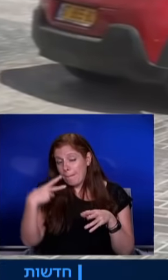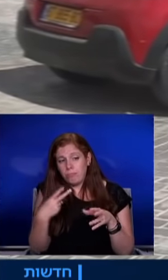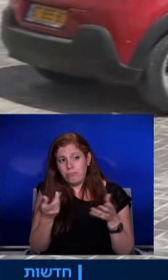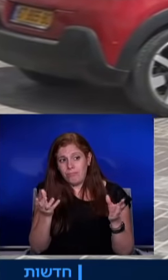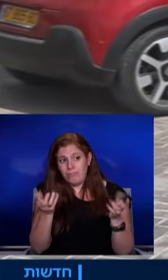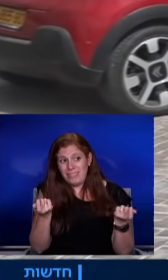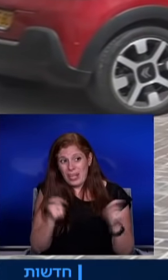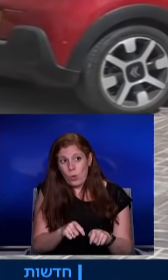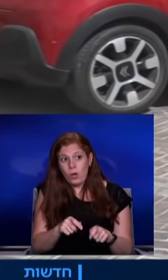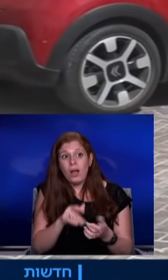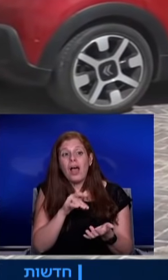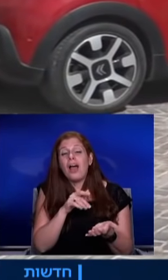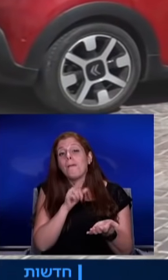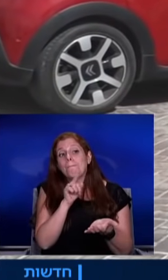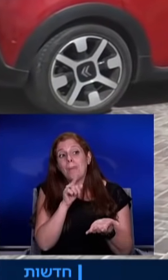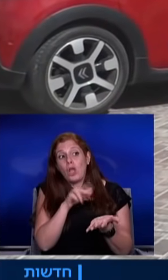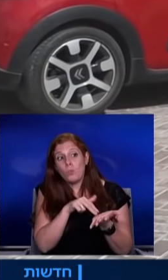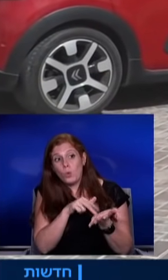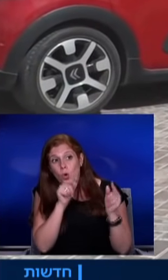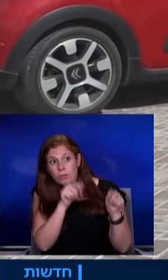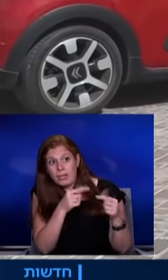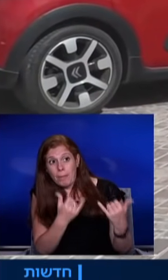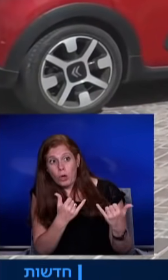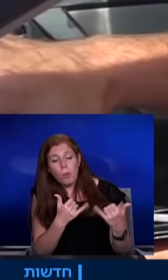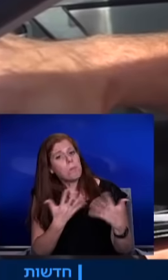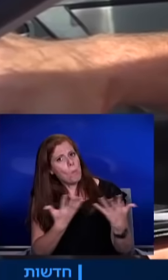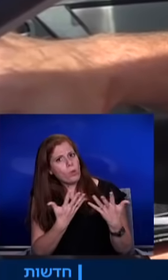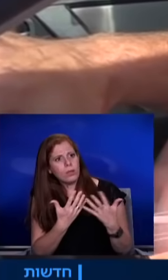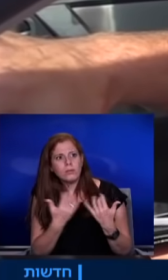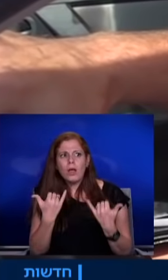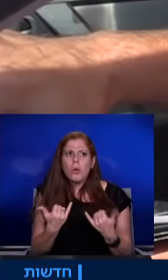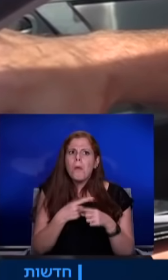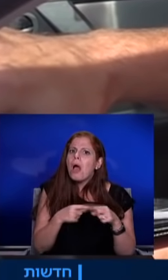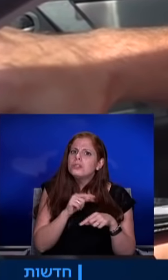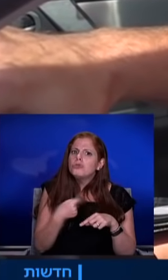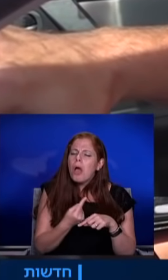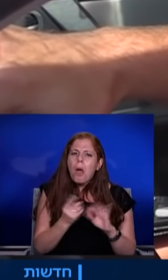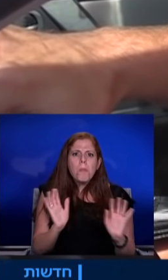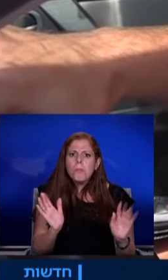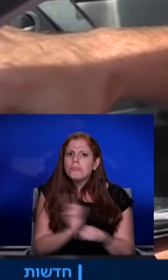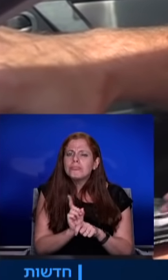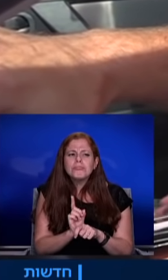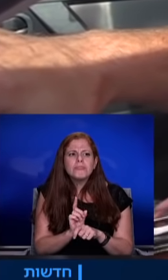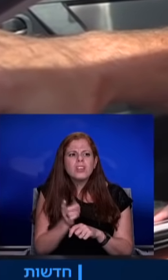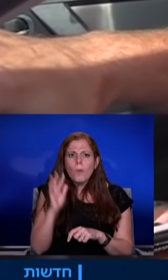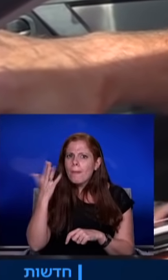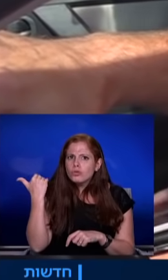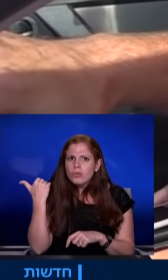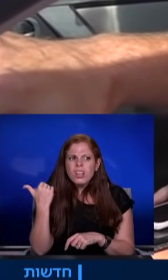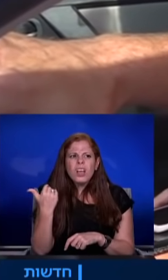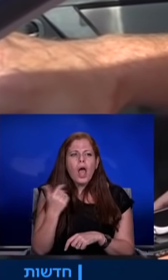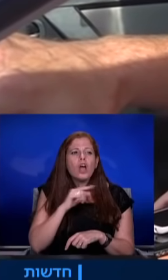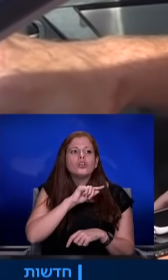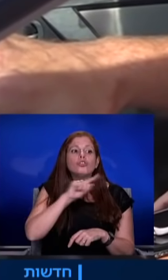התמונות שמגיעות מהמתחמים הללו היום אומנם מעודדות. היום זה חצי שעה, היינו ביום חמישי והיה שעה